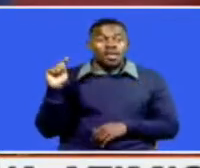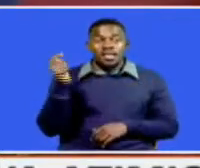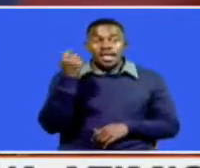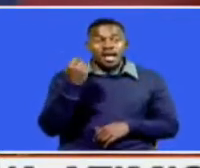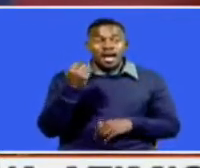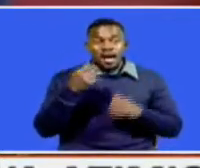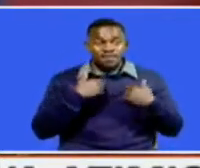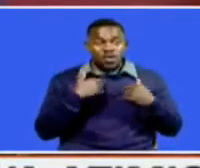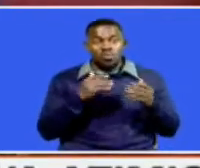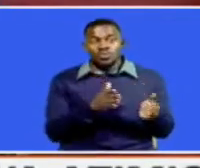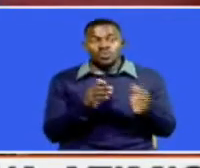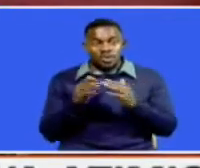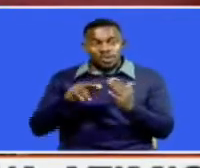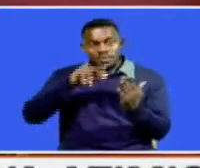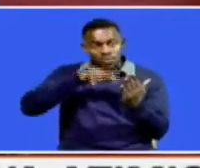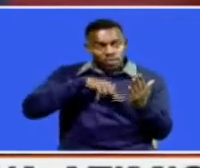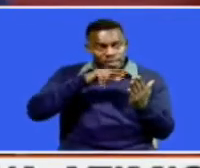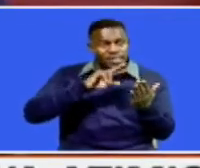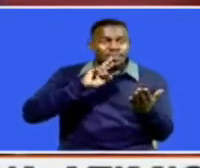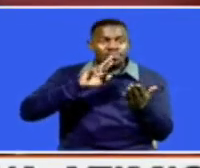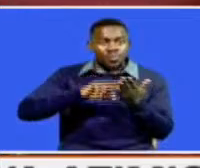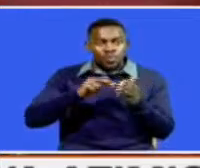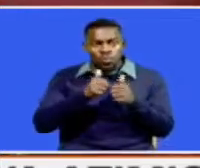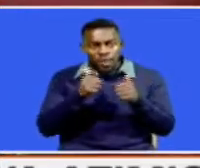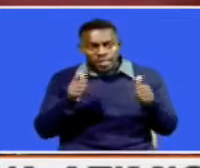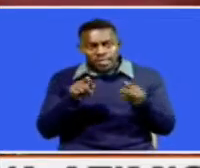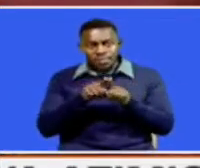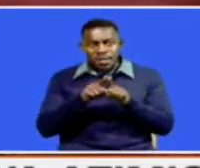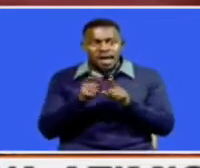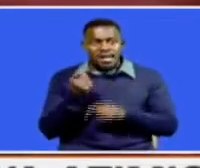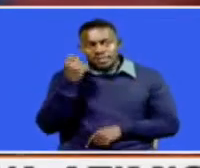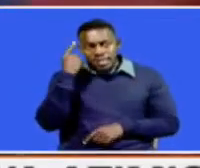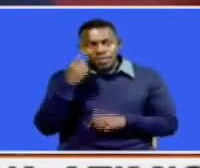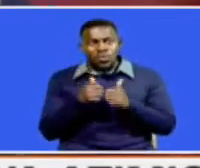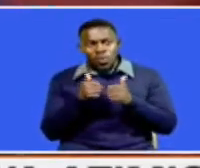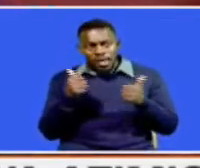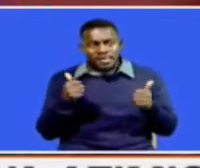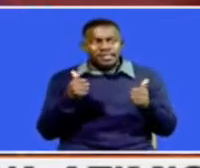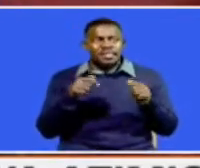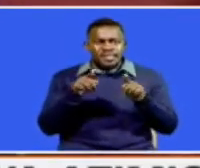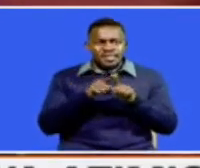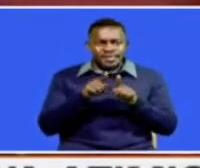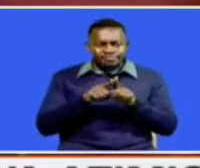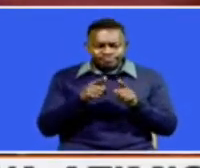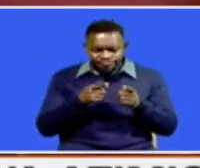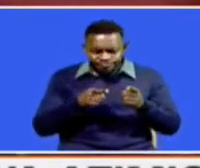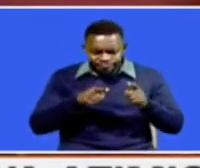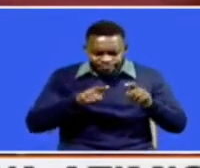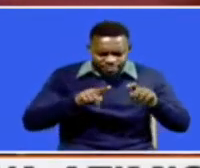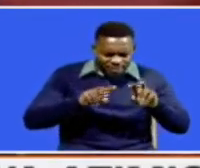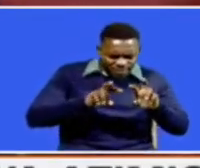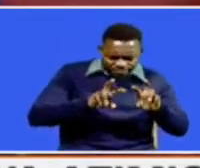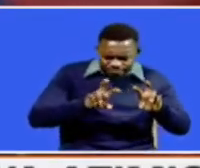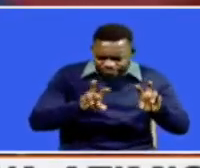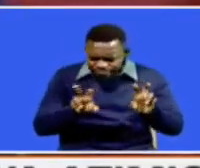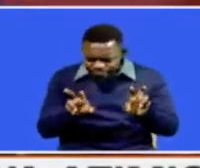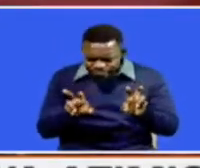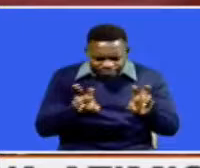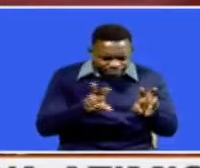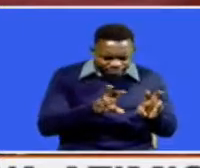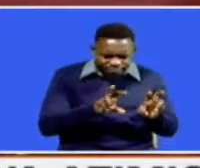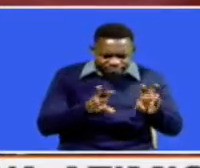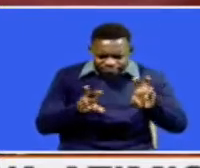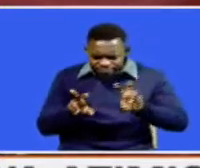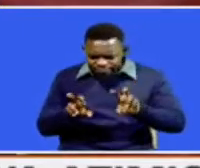this report and understand it and internalize it and therefore be able to